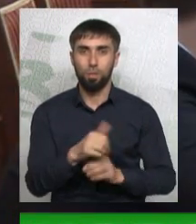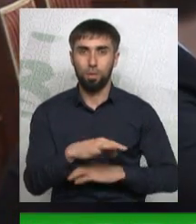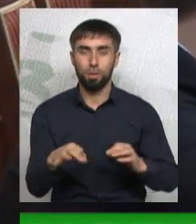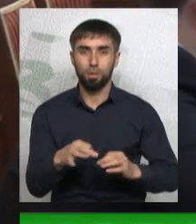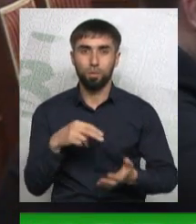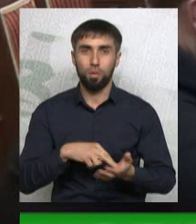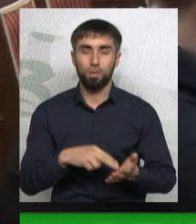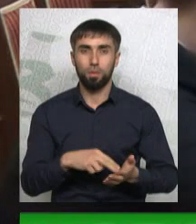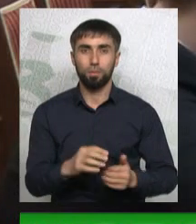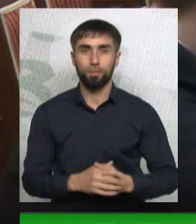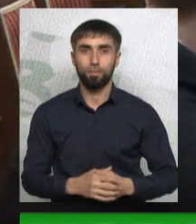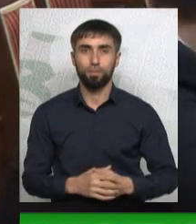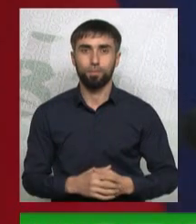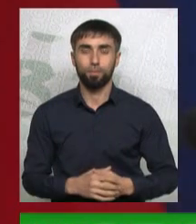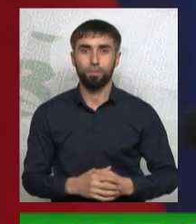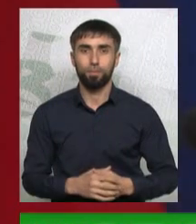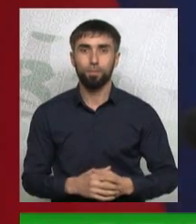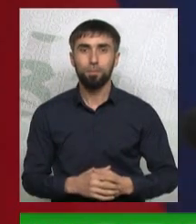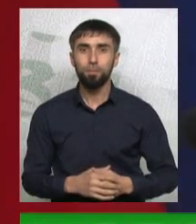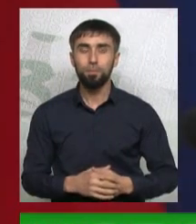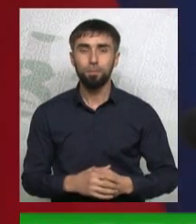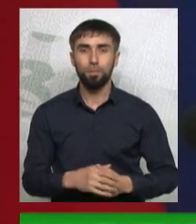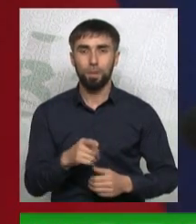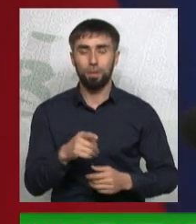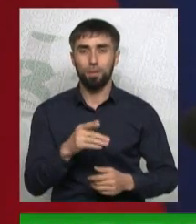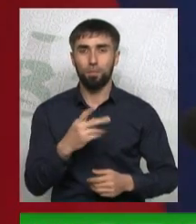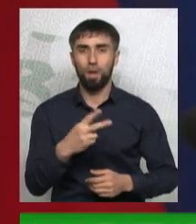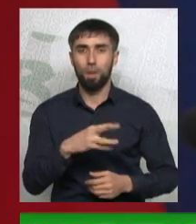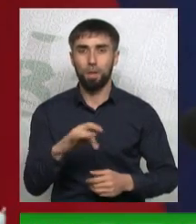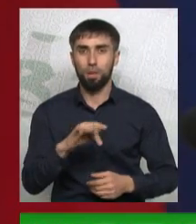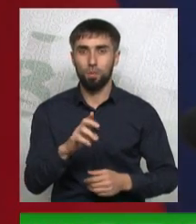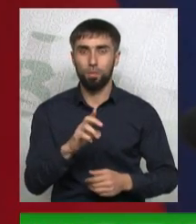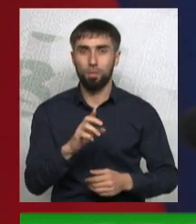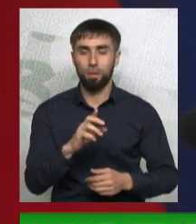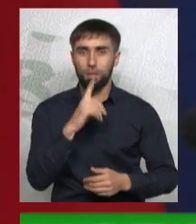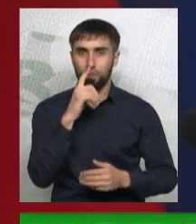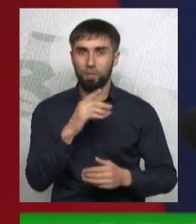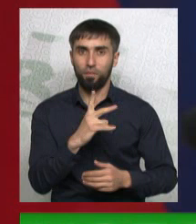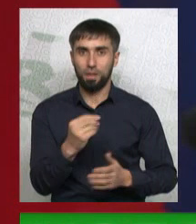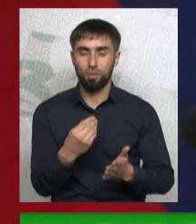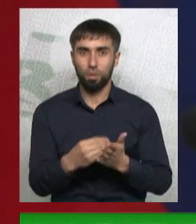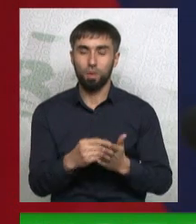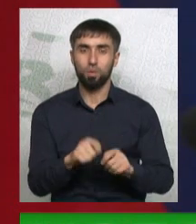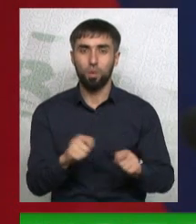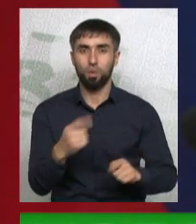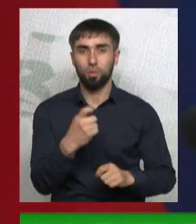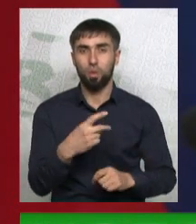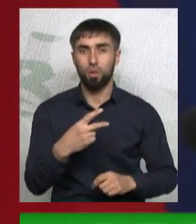13,5 миллиардов, по которым в настоящее время инвестировано почти 2 миллиарда рублей небюджетных средств, создано